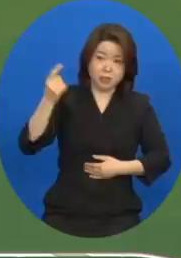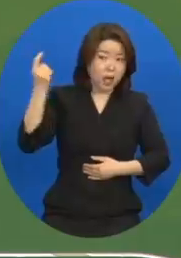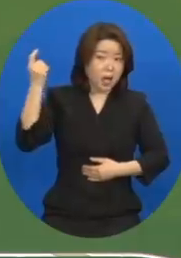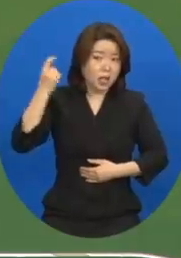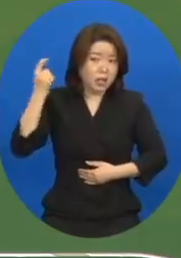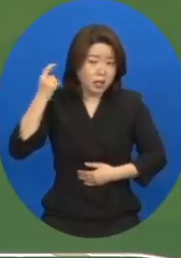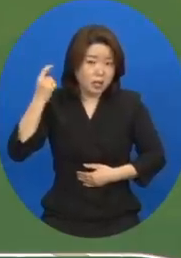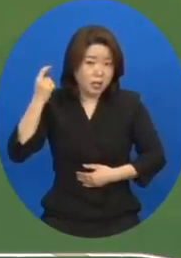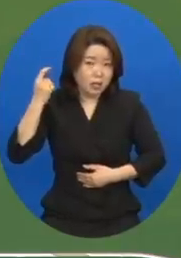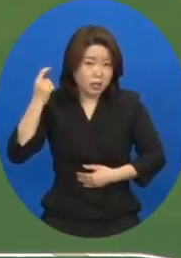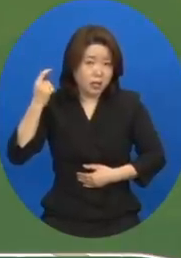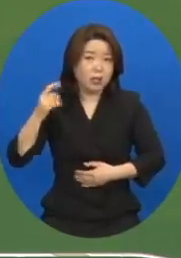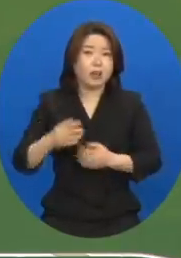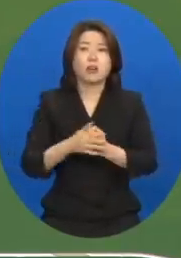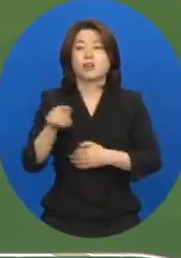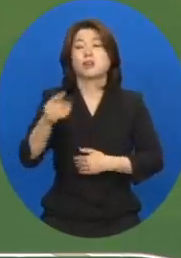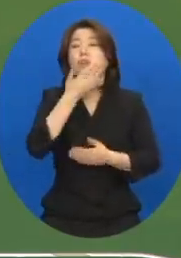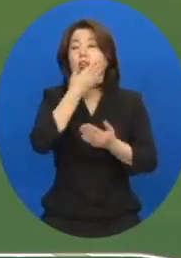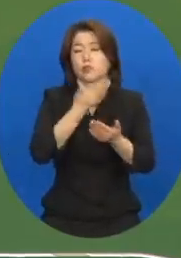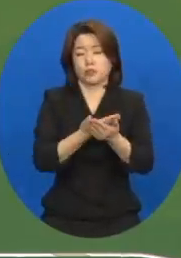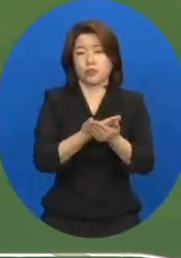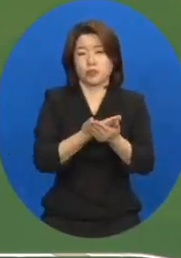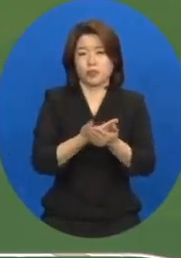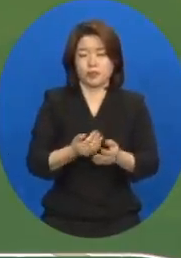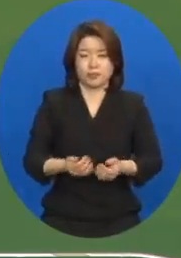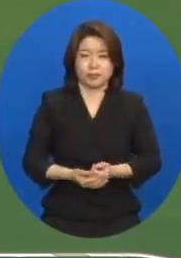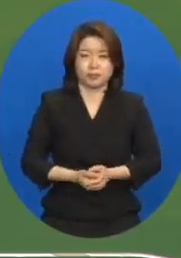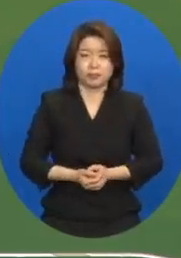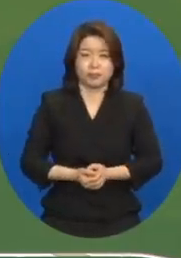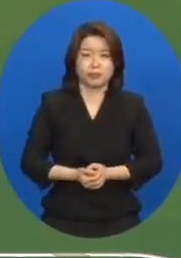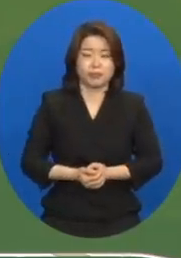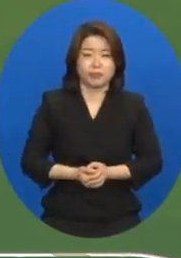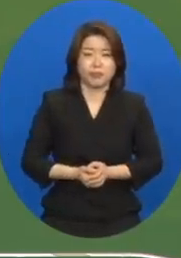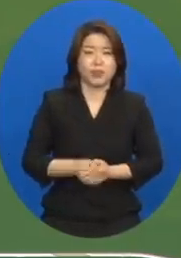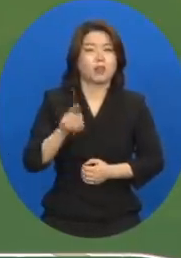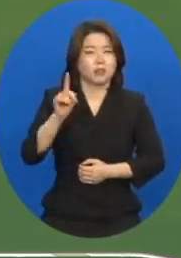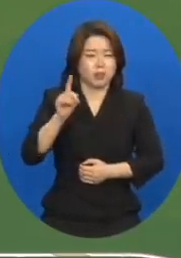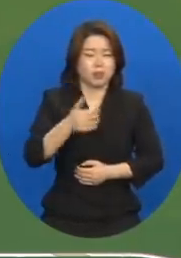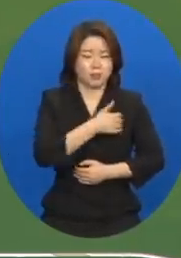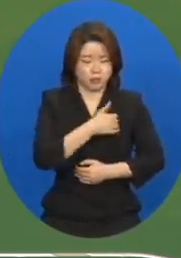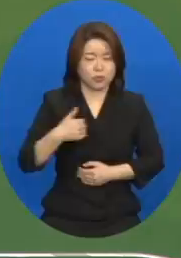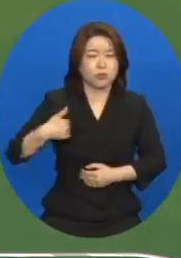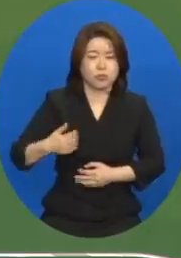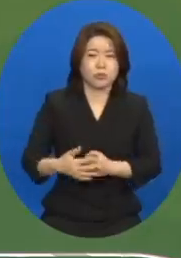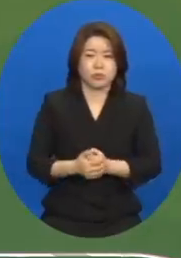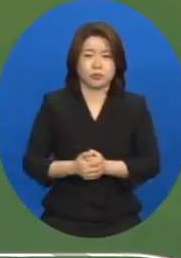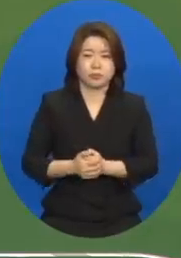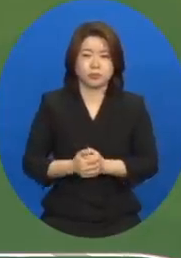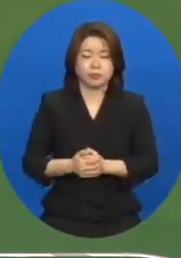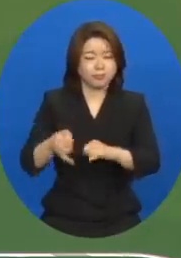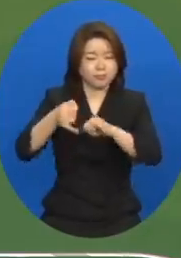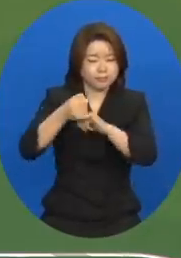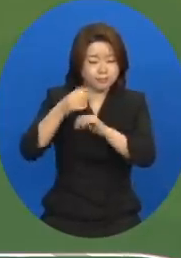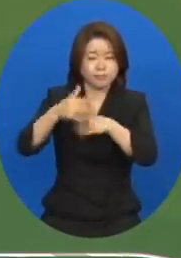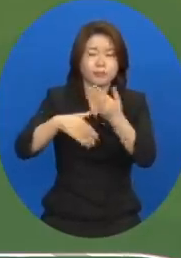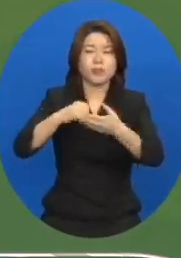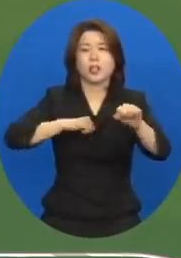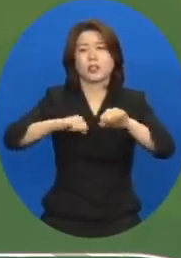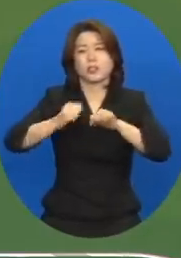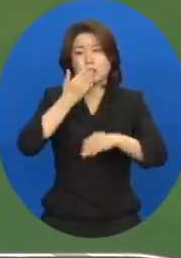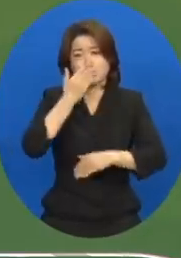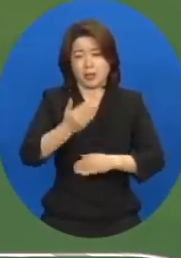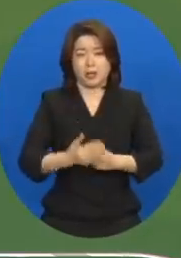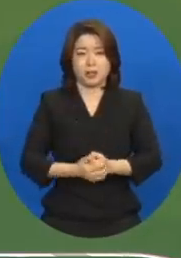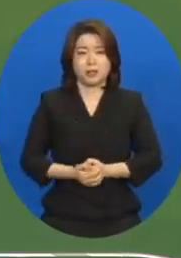들리냐? 그게 중요한 거예요. 그러면 충분해요. 반드시 하나님은